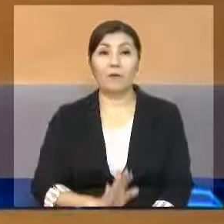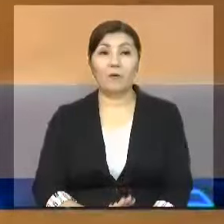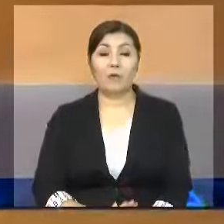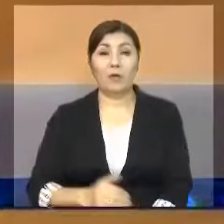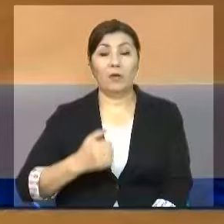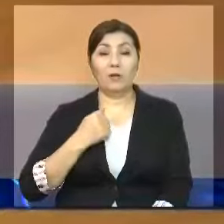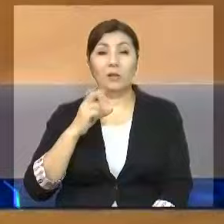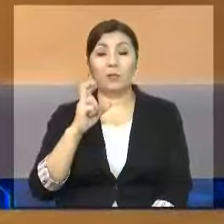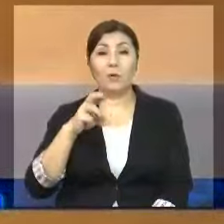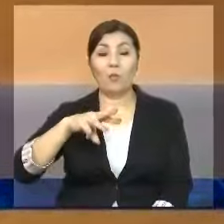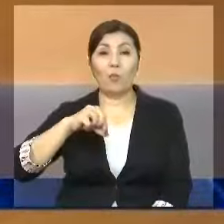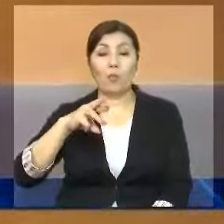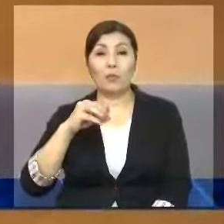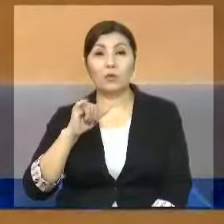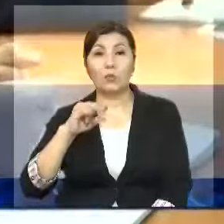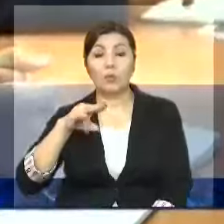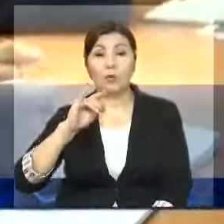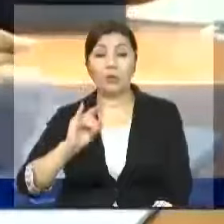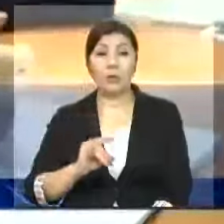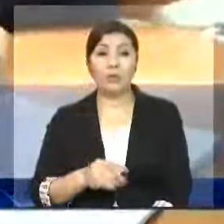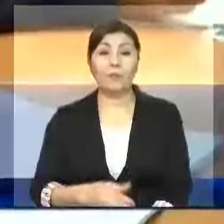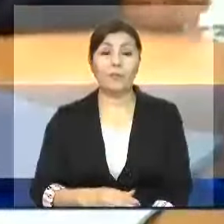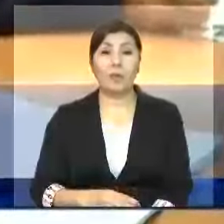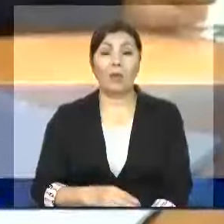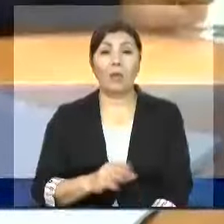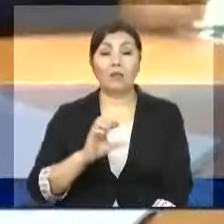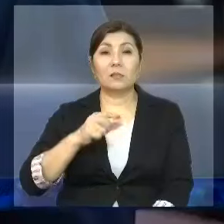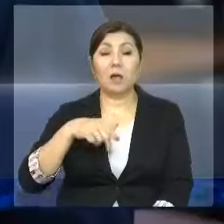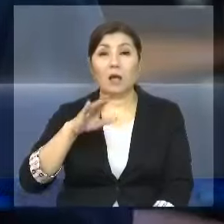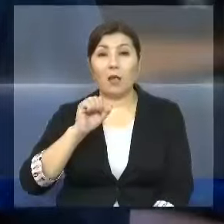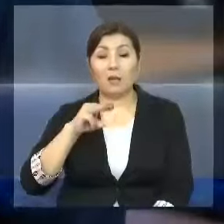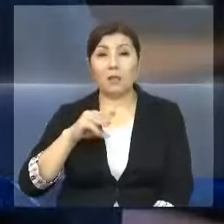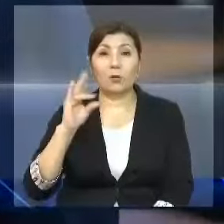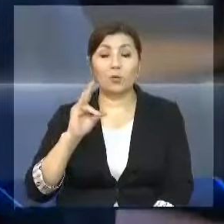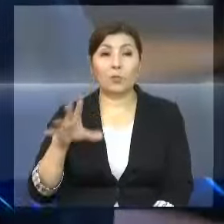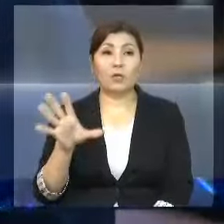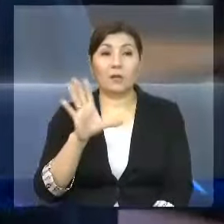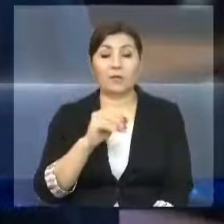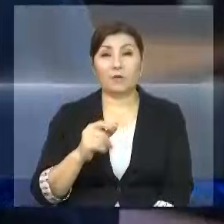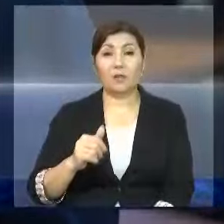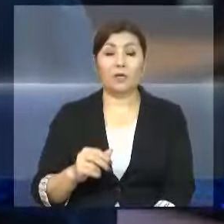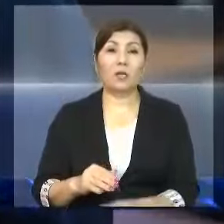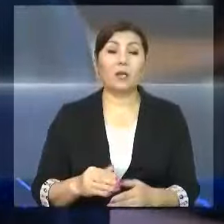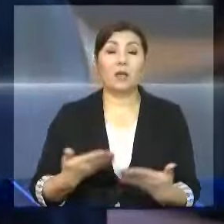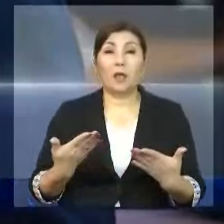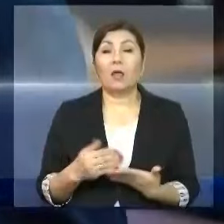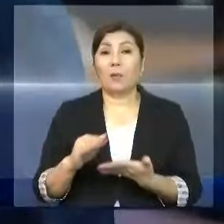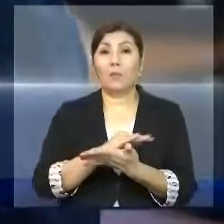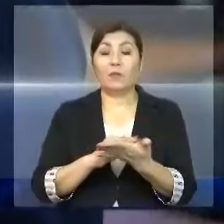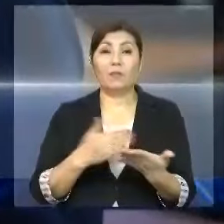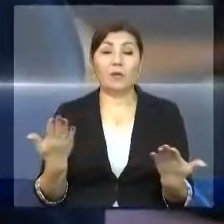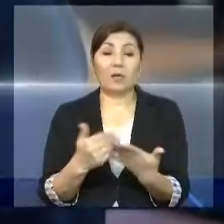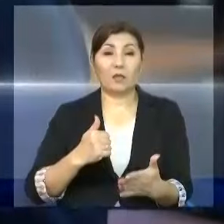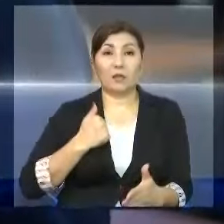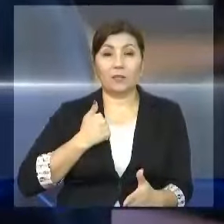Бауыржан Момышұлы, Рахымжан Кошқарбаева, первого министра обороны Сағдат Нұрмағамбетова. Всех их биографию и их, какие подвиги